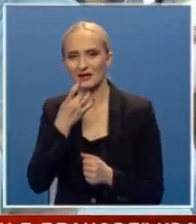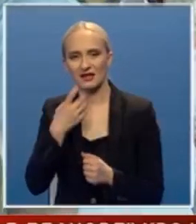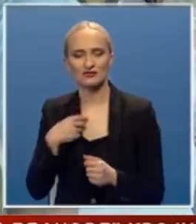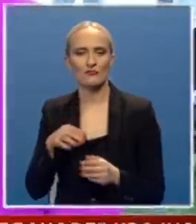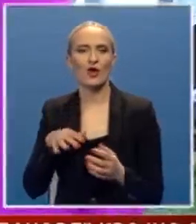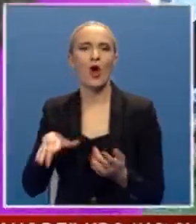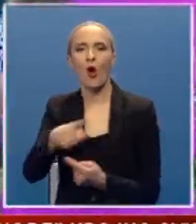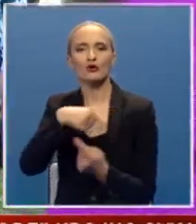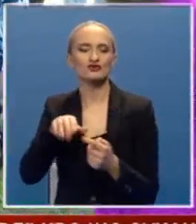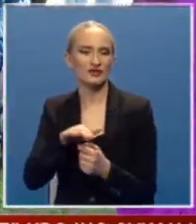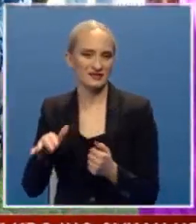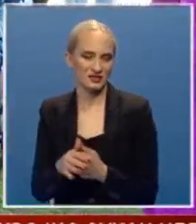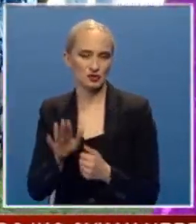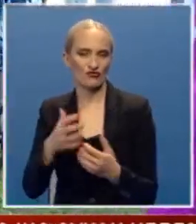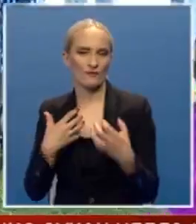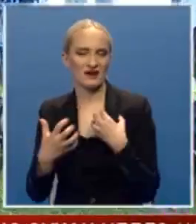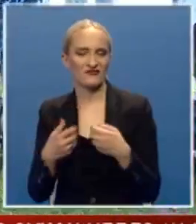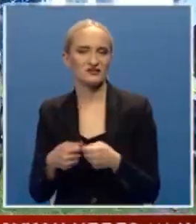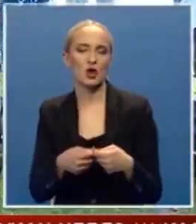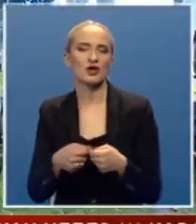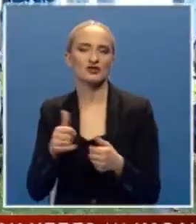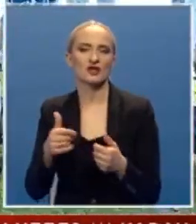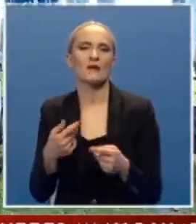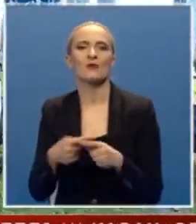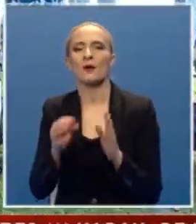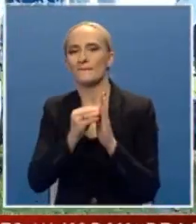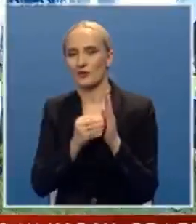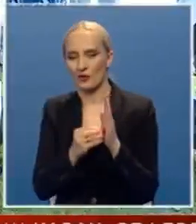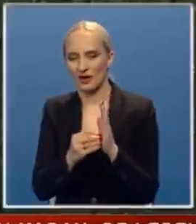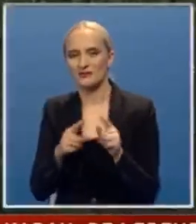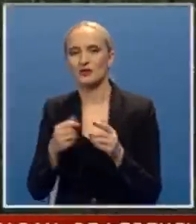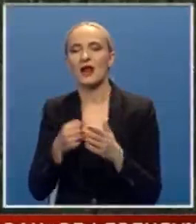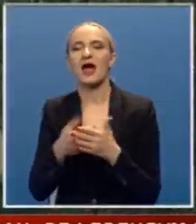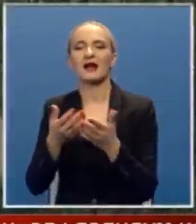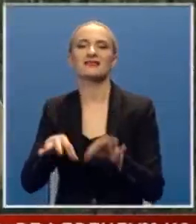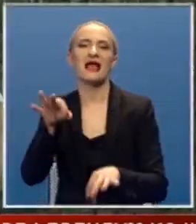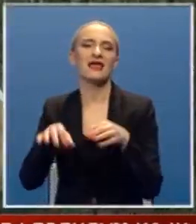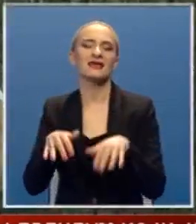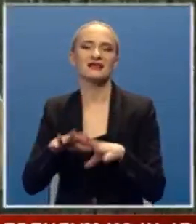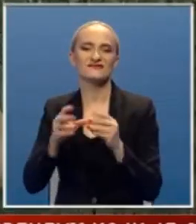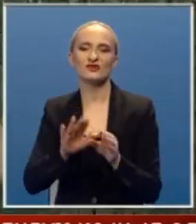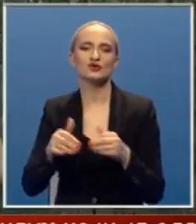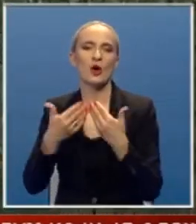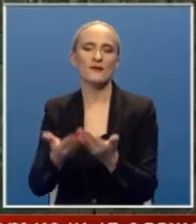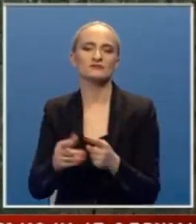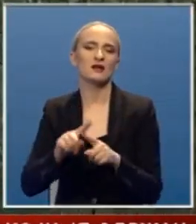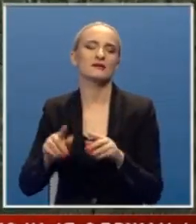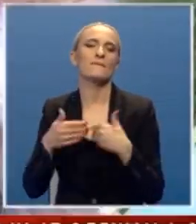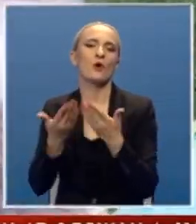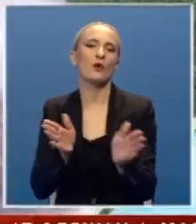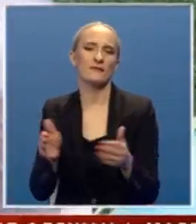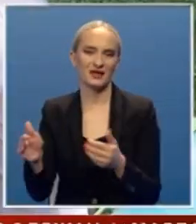okruženi djecom. Za ovu manifestaciju organizovan je prigodan program i nagradna igra, za svu djecu su obezbijeđeni poklon